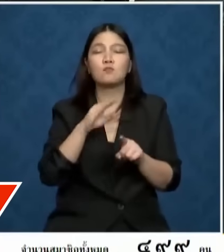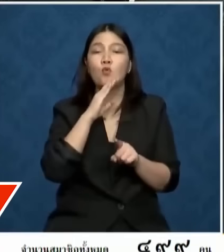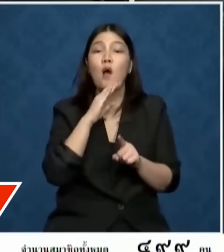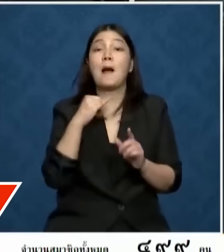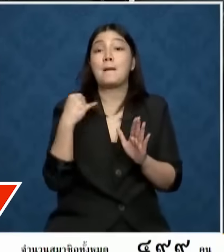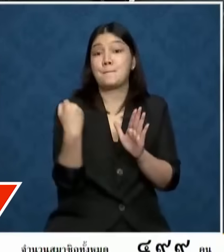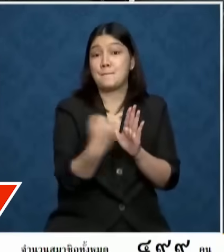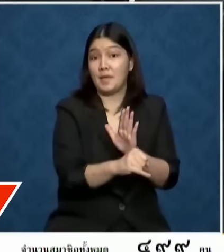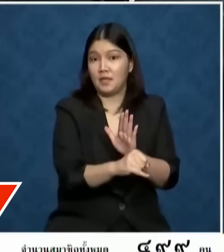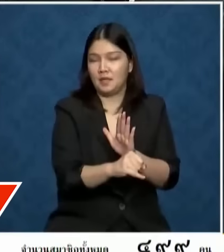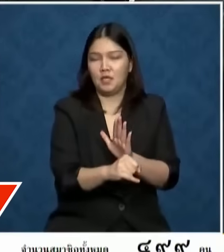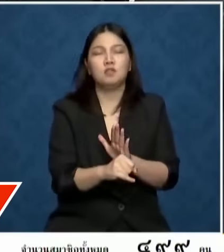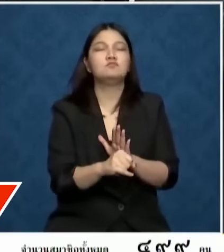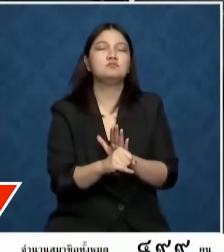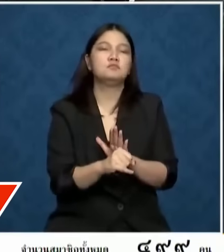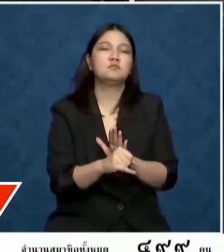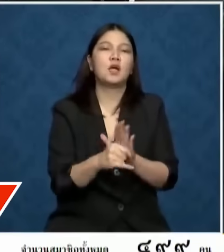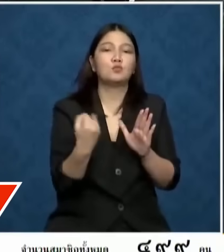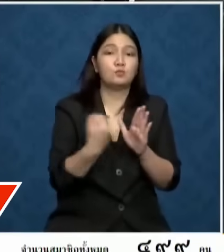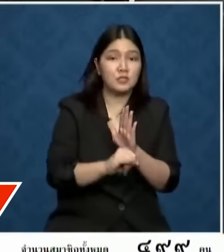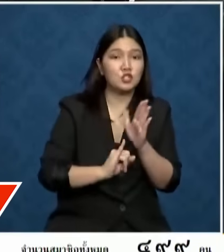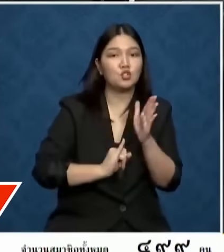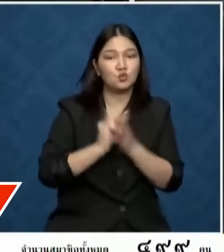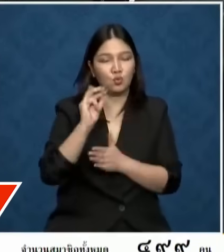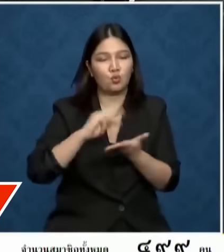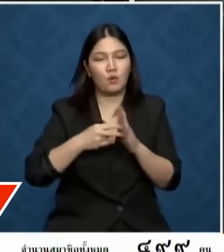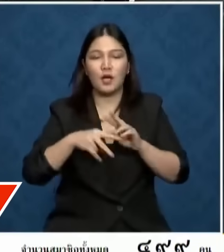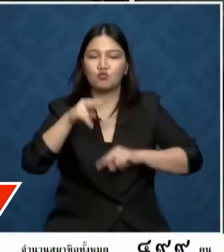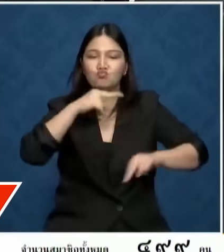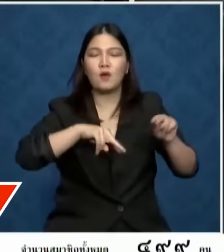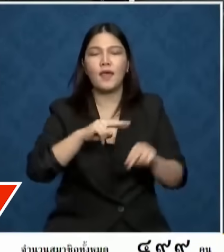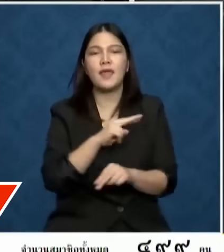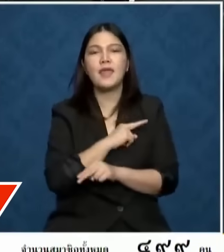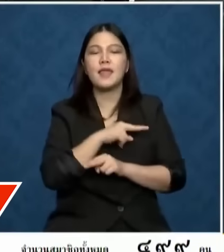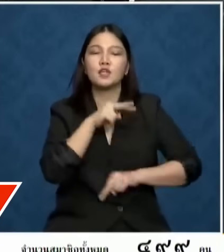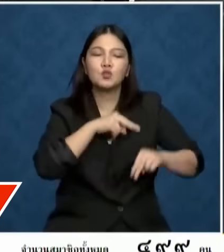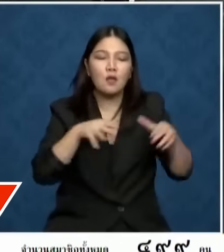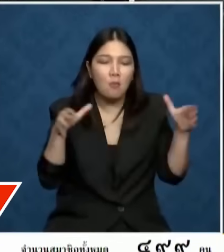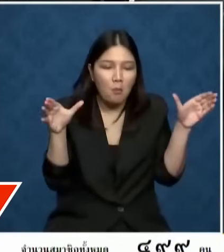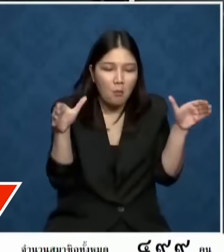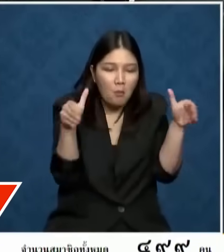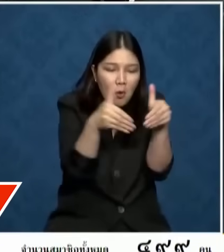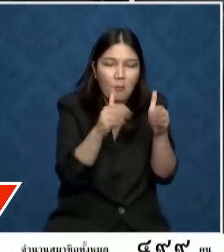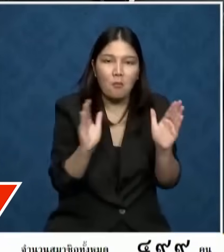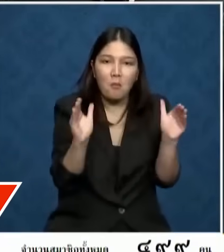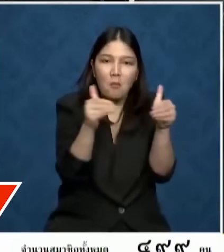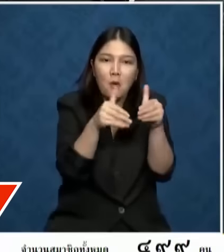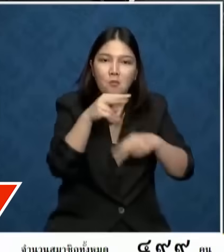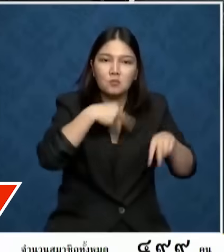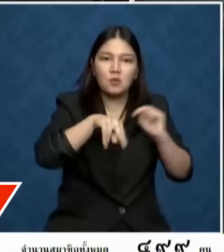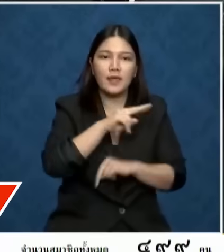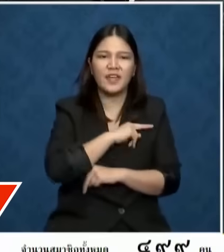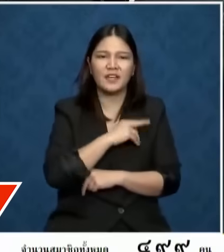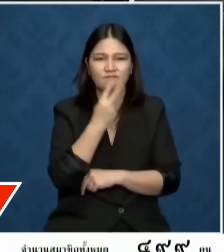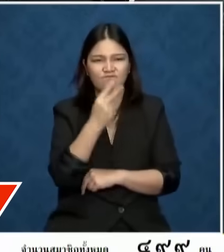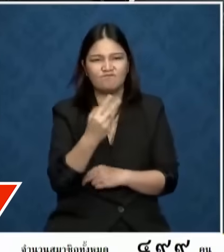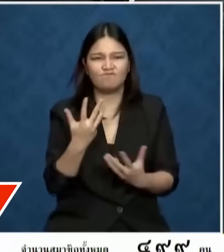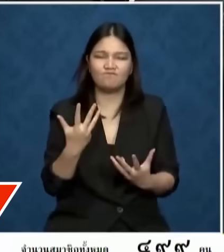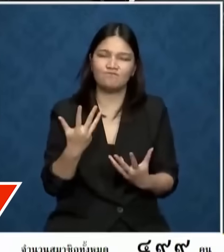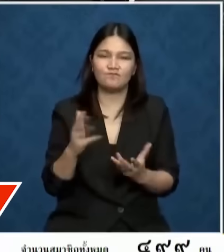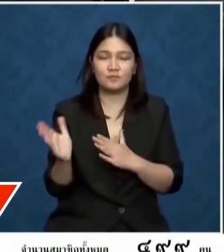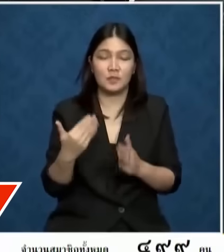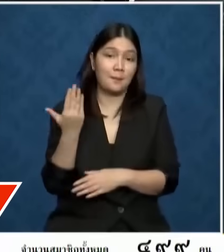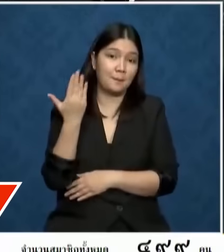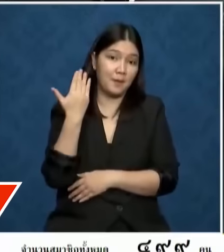ขึ้นจะชอบธรรไม่ชอบธรรตรวจสอบกันเองภายในฉะนั้นแล้วเนี่ยของร่างของเพื่อนสมาชิกอย่างท่านวิโรจ